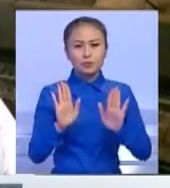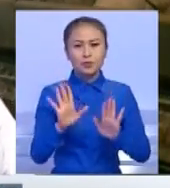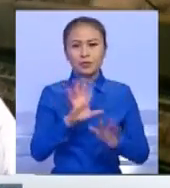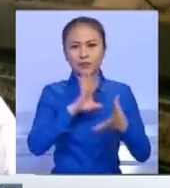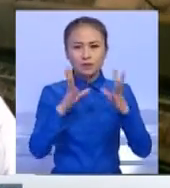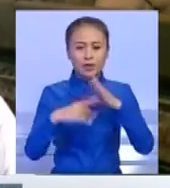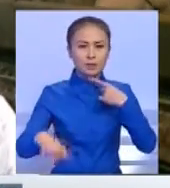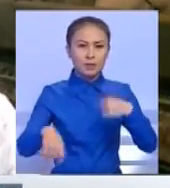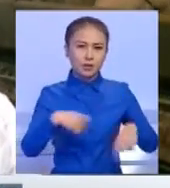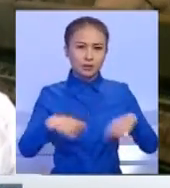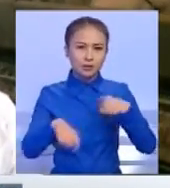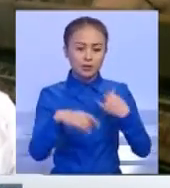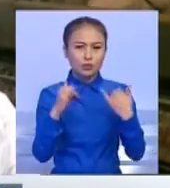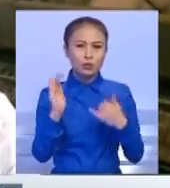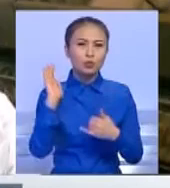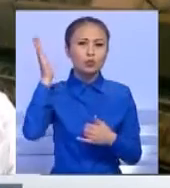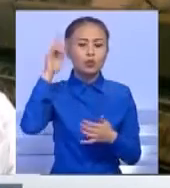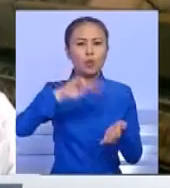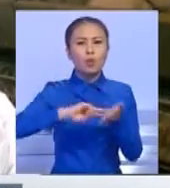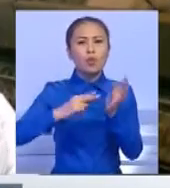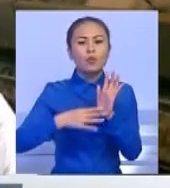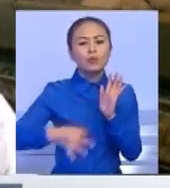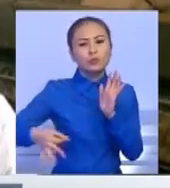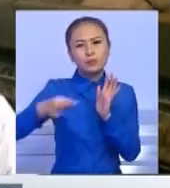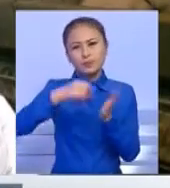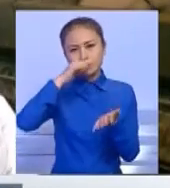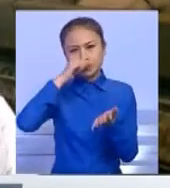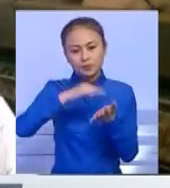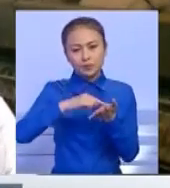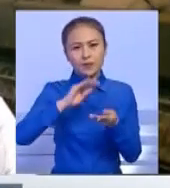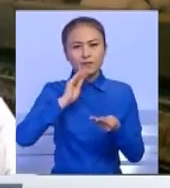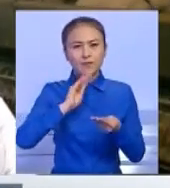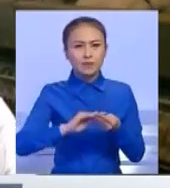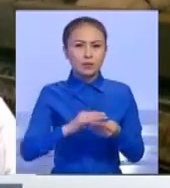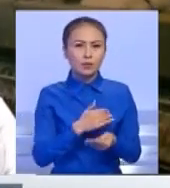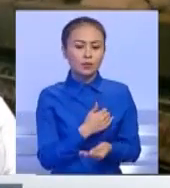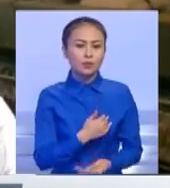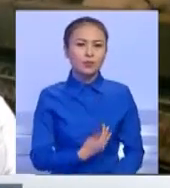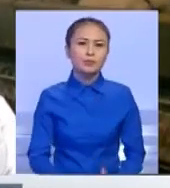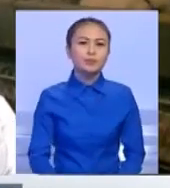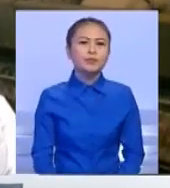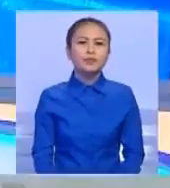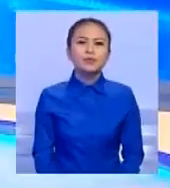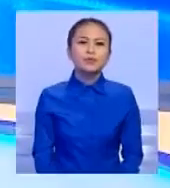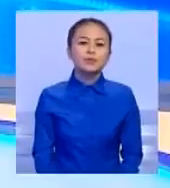шығарып саудалап жатырмыз. Бұл ошақта облыс халқын құс етімен қамтысақ деген ниеттеміз.